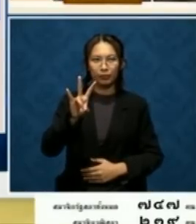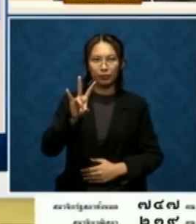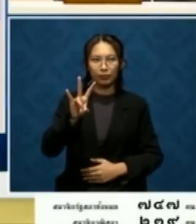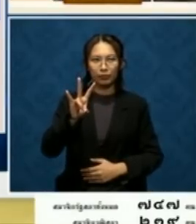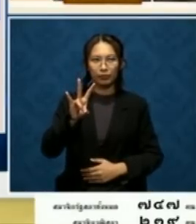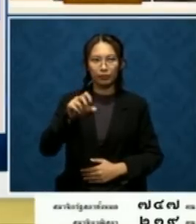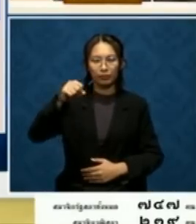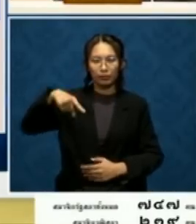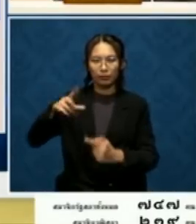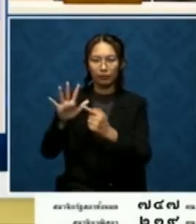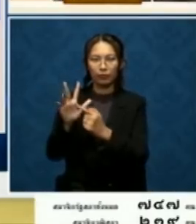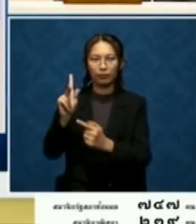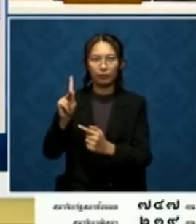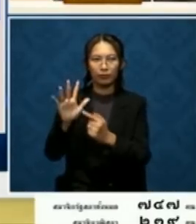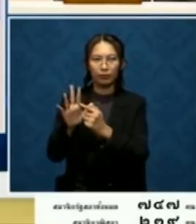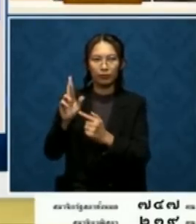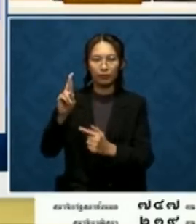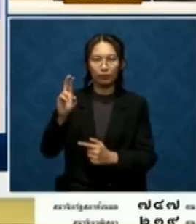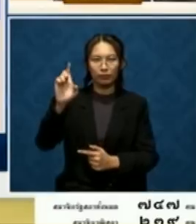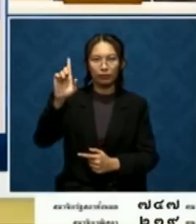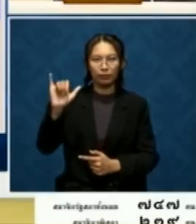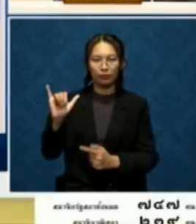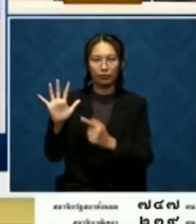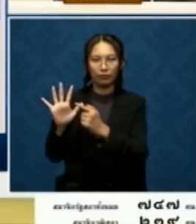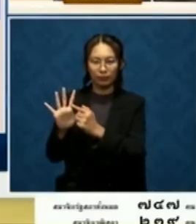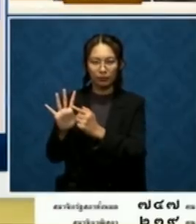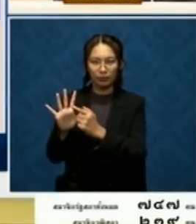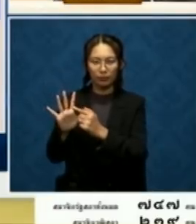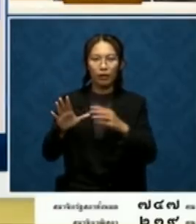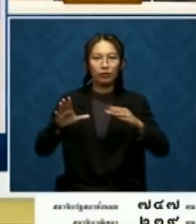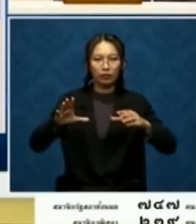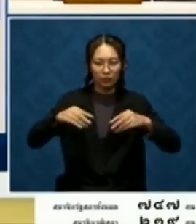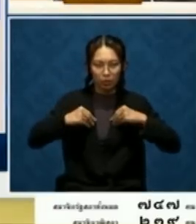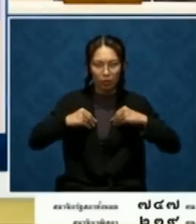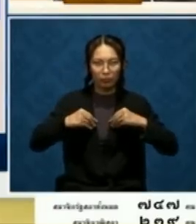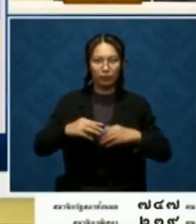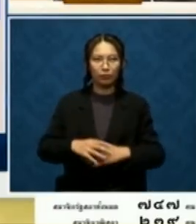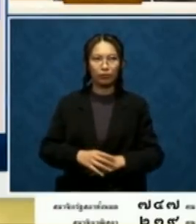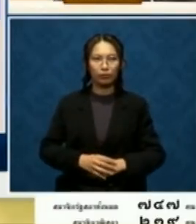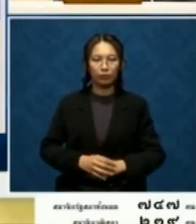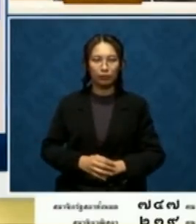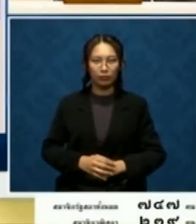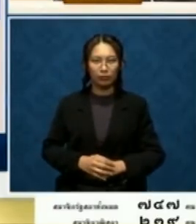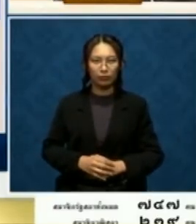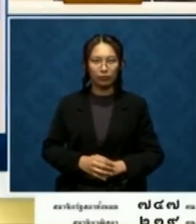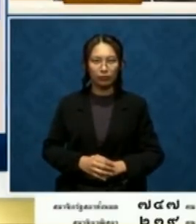ชุดนี้ตอนที่ก้าวไกลมาเนี่ยไม่เห็นชอบเลยไม่ต้องมาตอบเสียงเลยแต่เนี่ยผมดูชื่อมาเนี่ย10กว่าคน20คน